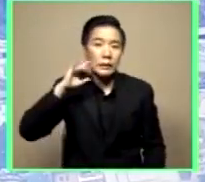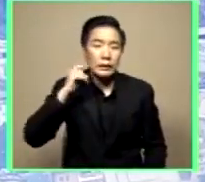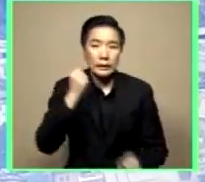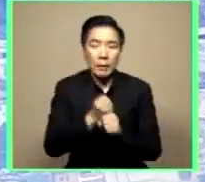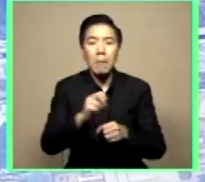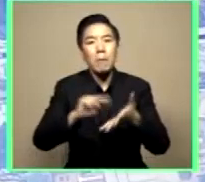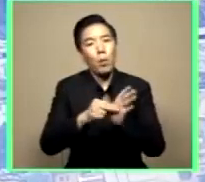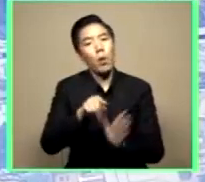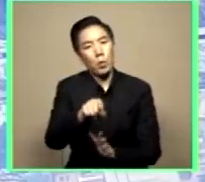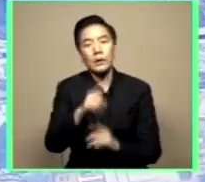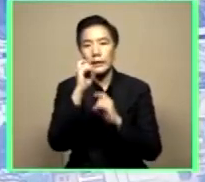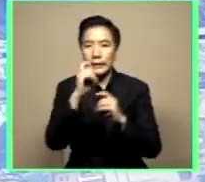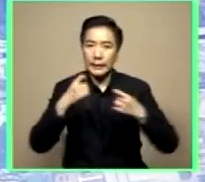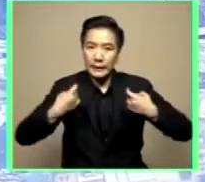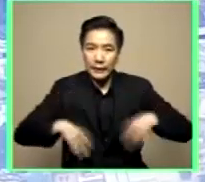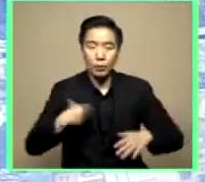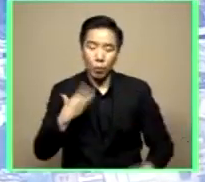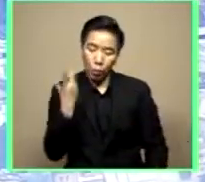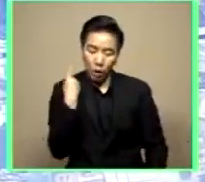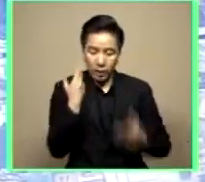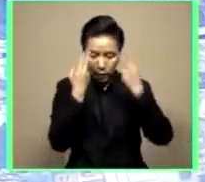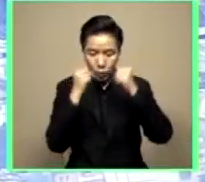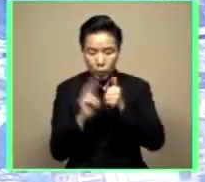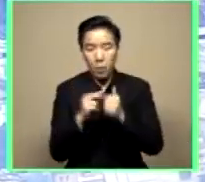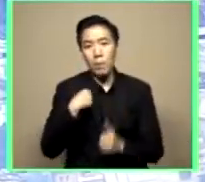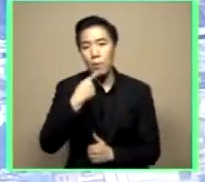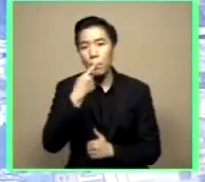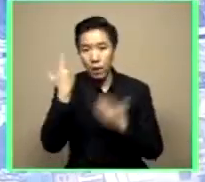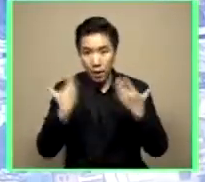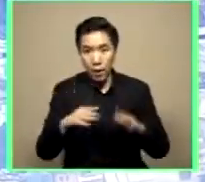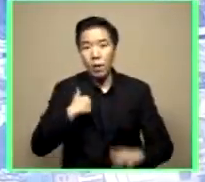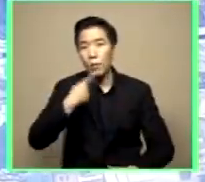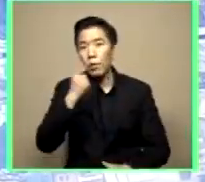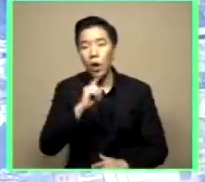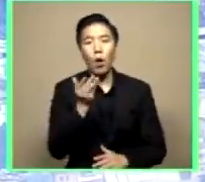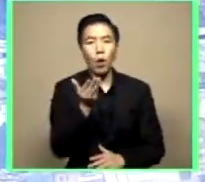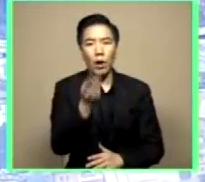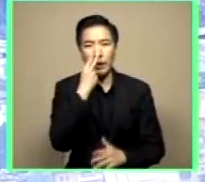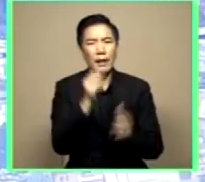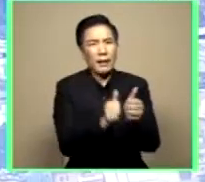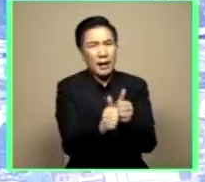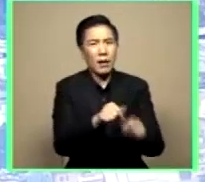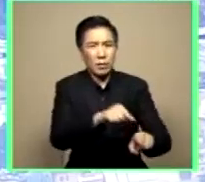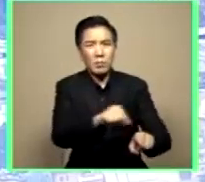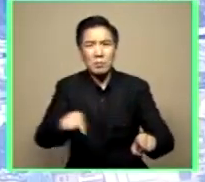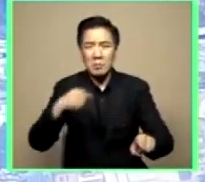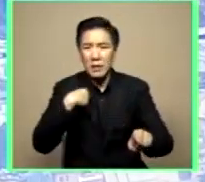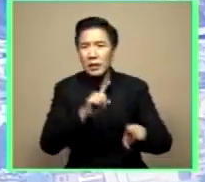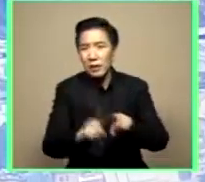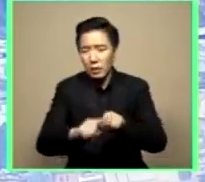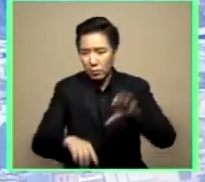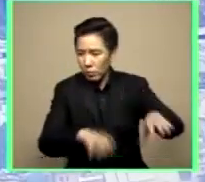ยงท่านรองนายกเมื่อวานนี้ก็พูดตรงนี้มาเพื่อขอให้ยังเห็นแข่งกันอยู่